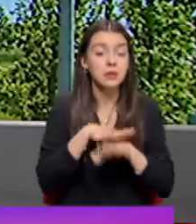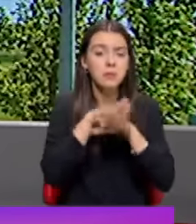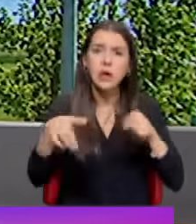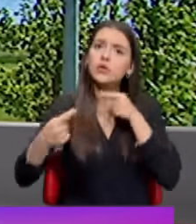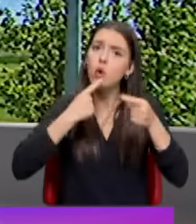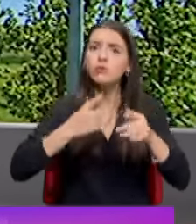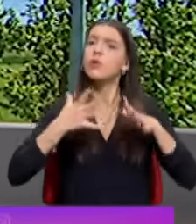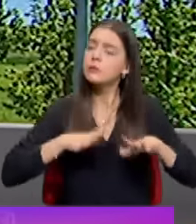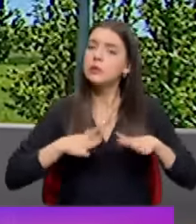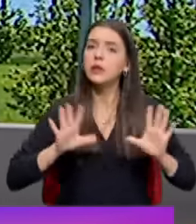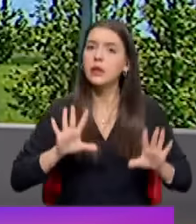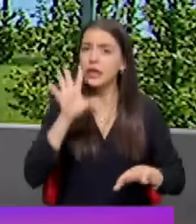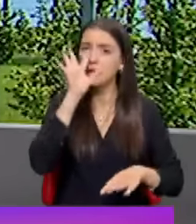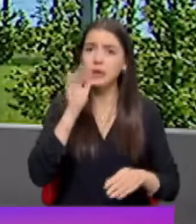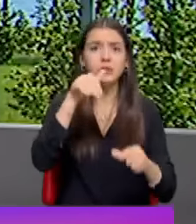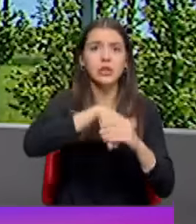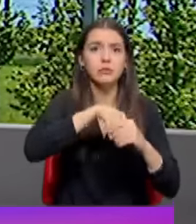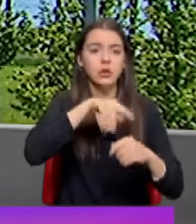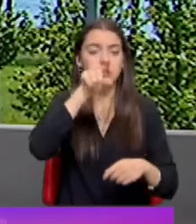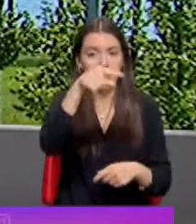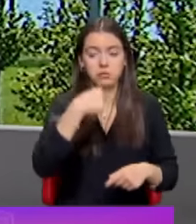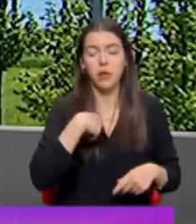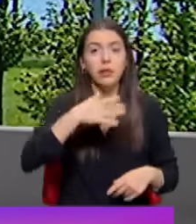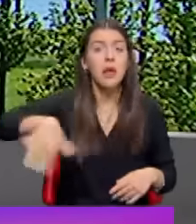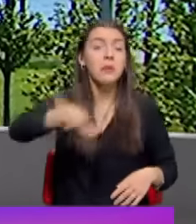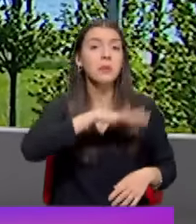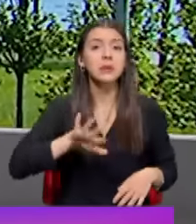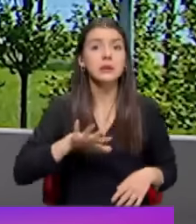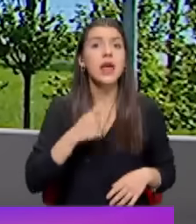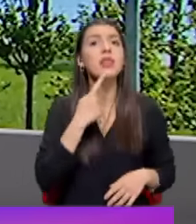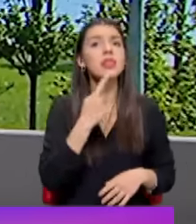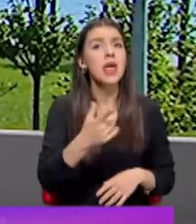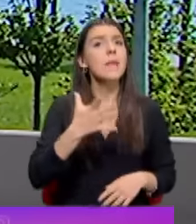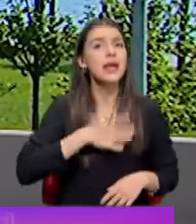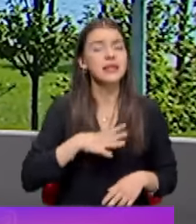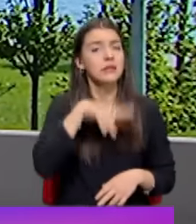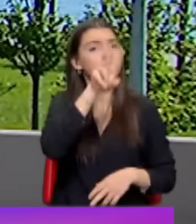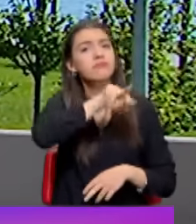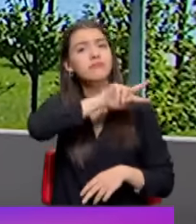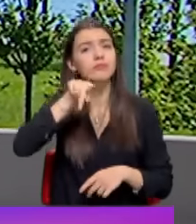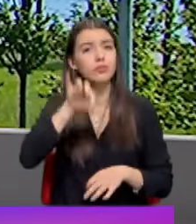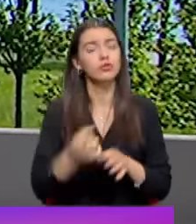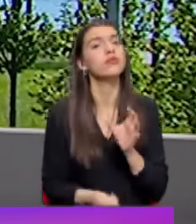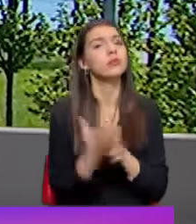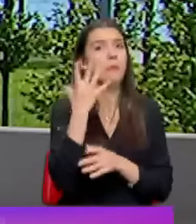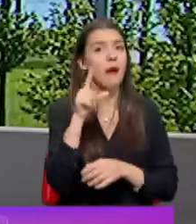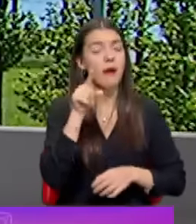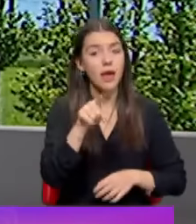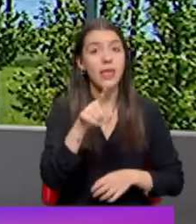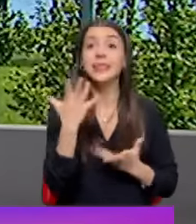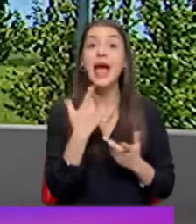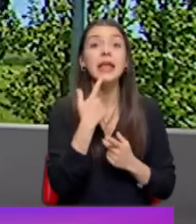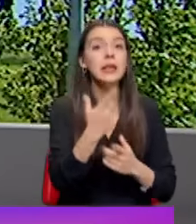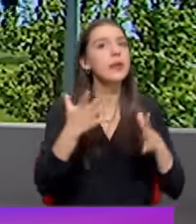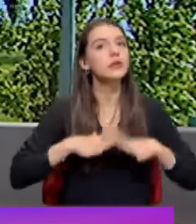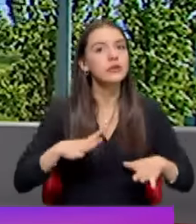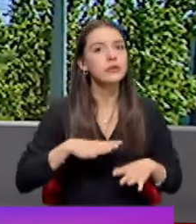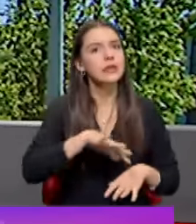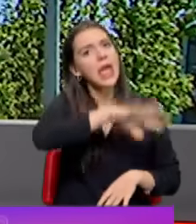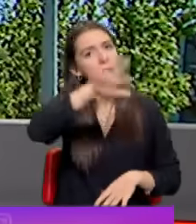Kim seçmen? Sen, ben, hepimiz. Demek istediğim başlığını açtık bu sabah. Ne demek istiyorsanız